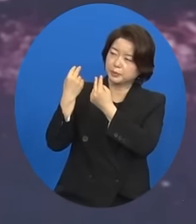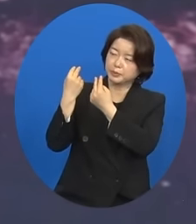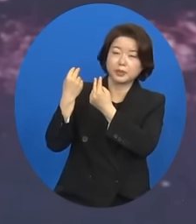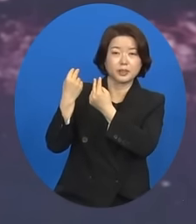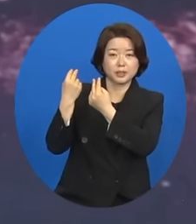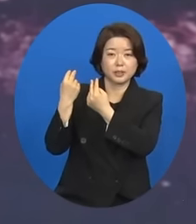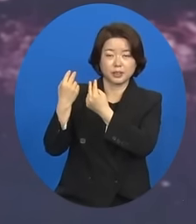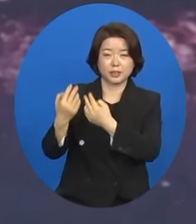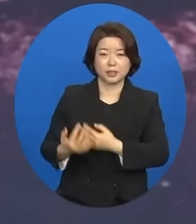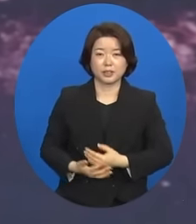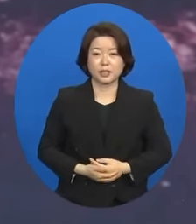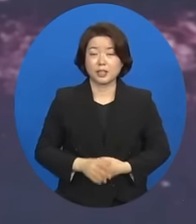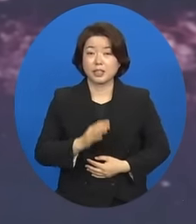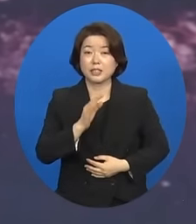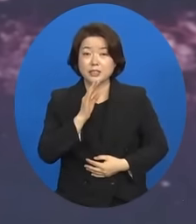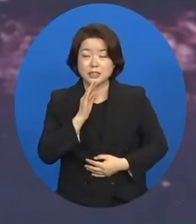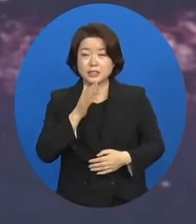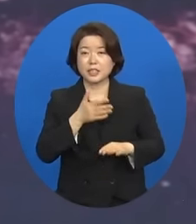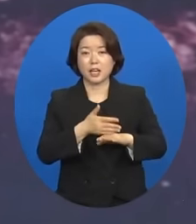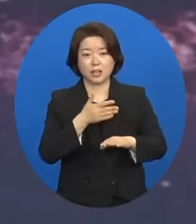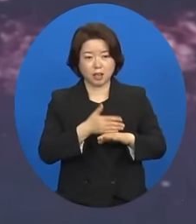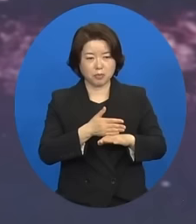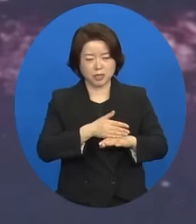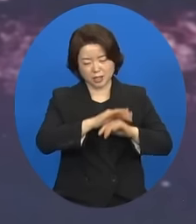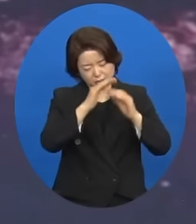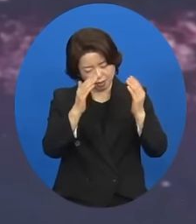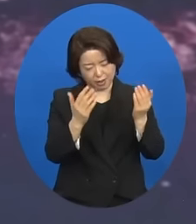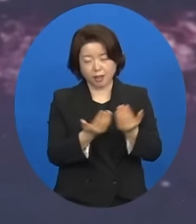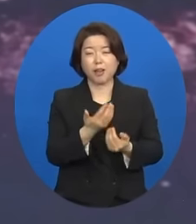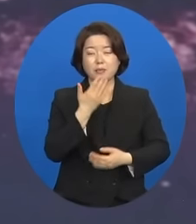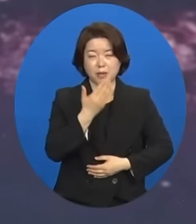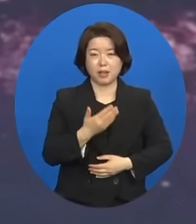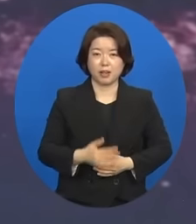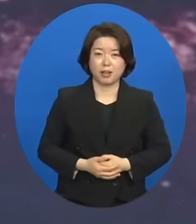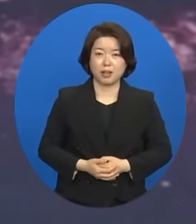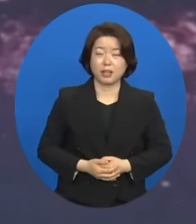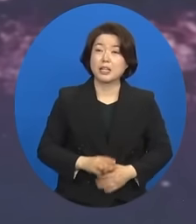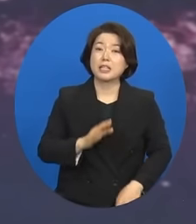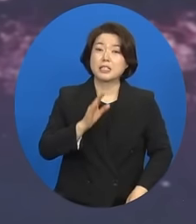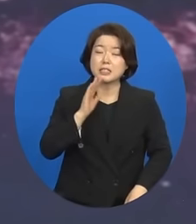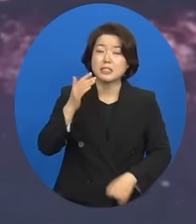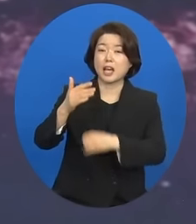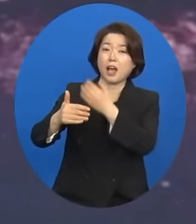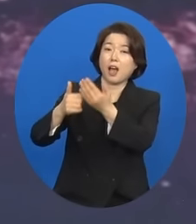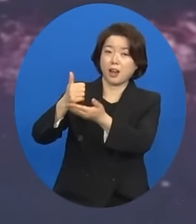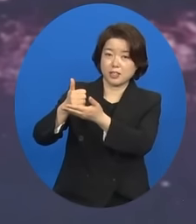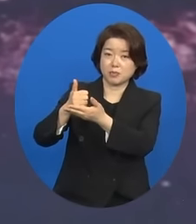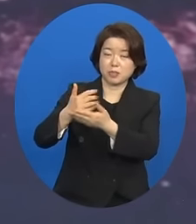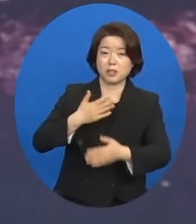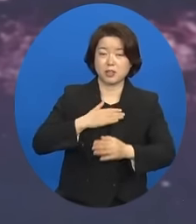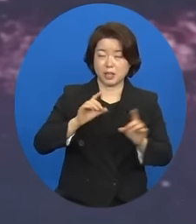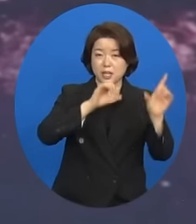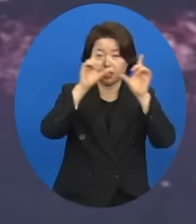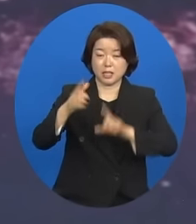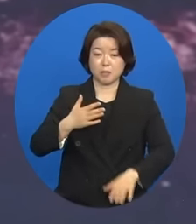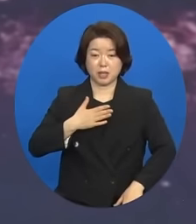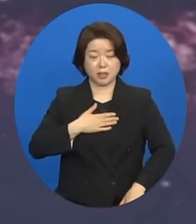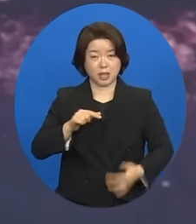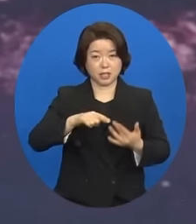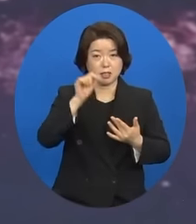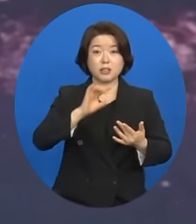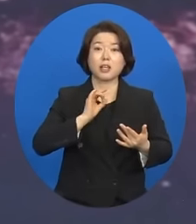돌아보는데 정말 감사하지 않을 수가 없었습니다 왜냐면 진정 하나님께서는 저 삶을 저의